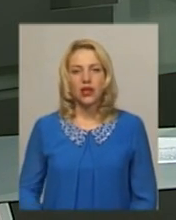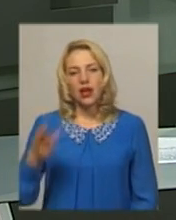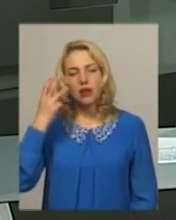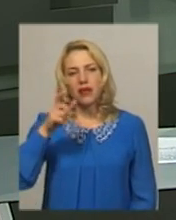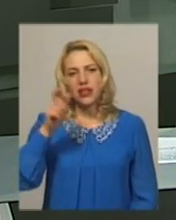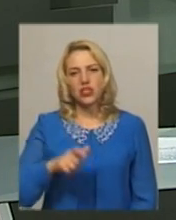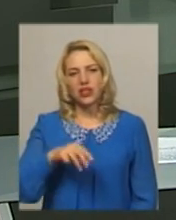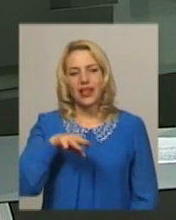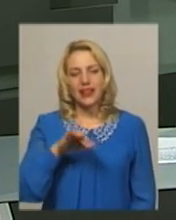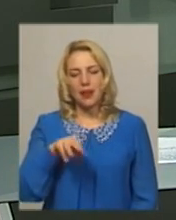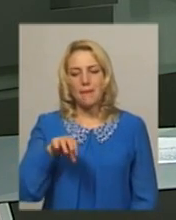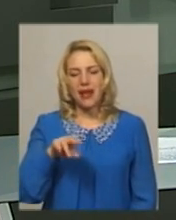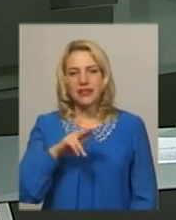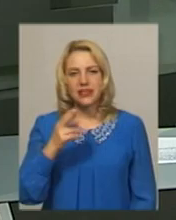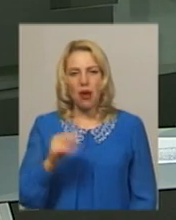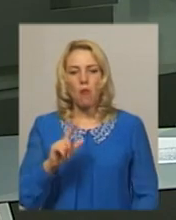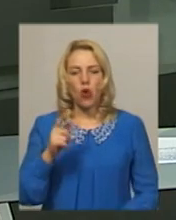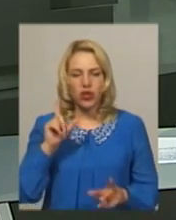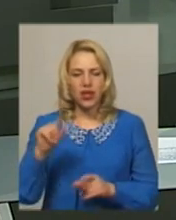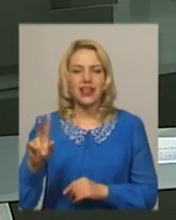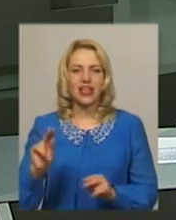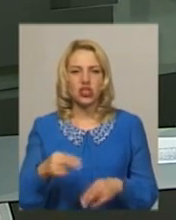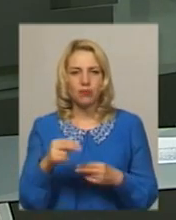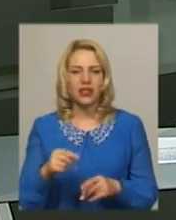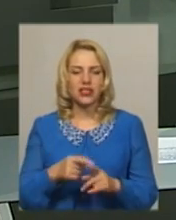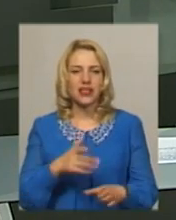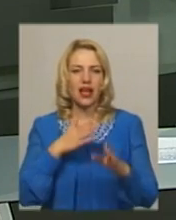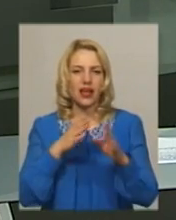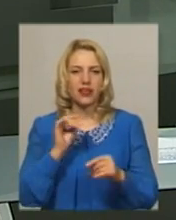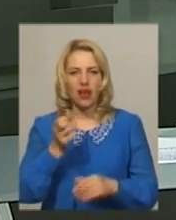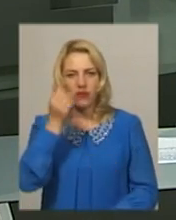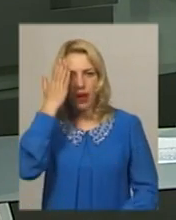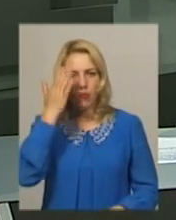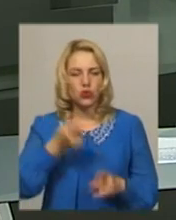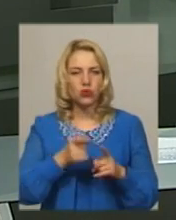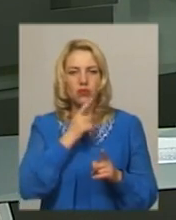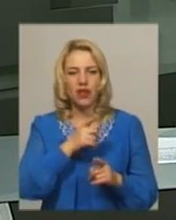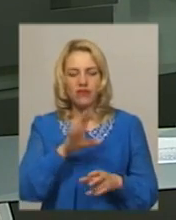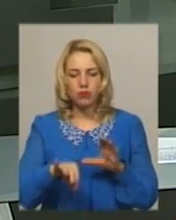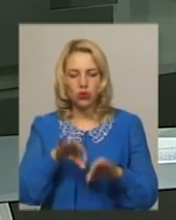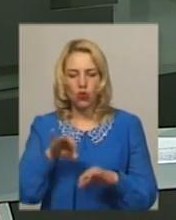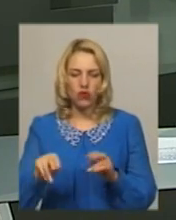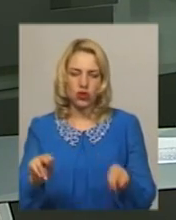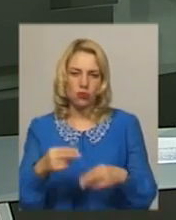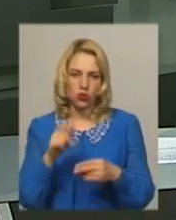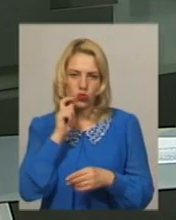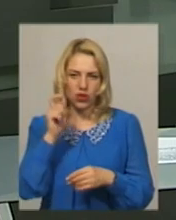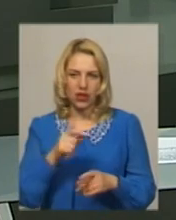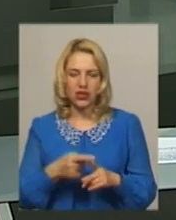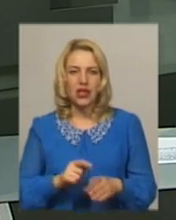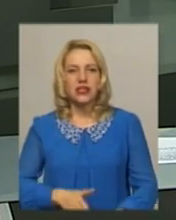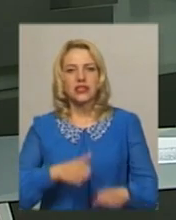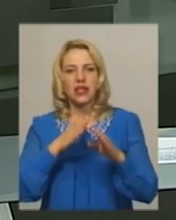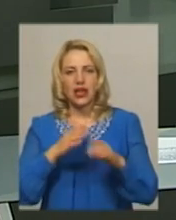Хмельничанин Олександр Тимець поїде на чемпіонат світу з кіокушінкай карате у Японію. На відбірковому чемпіонаті України з кіокушінкай